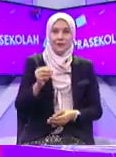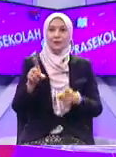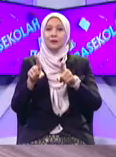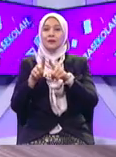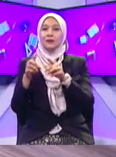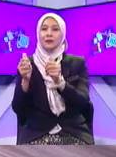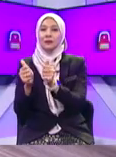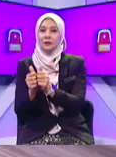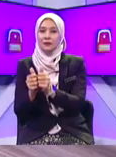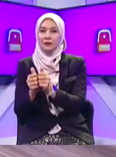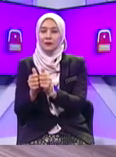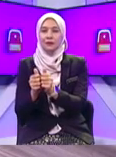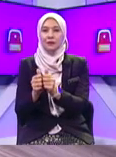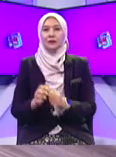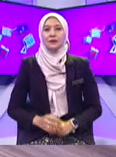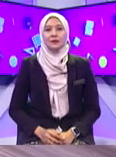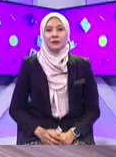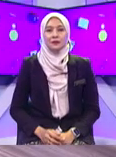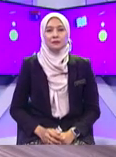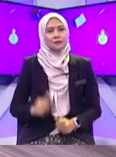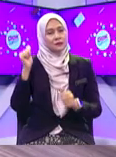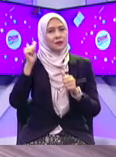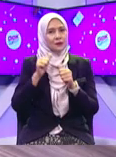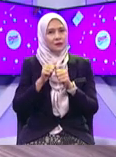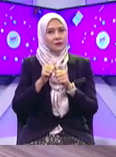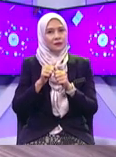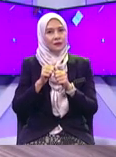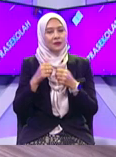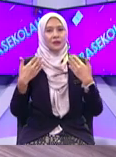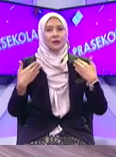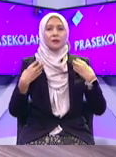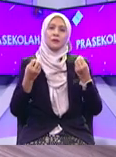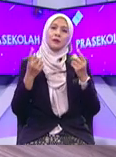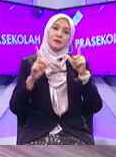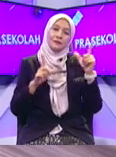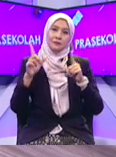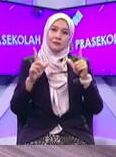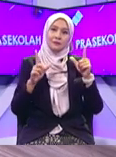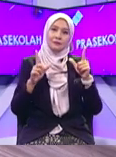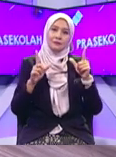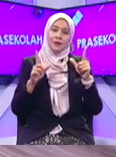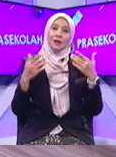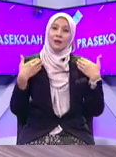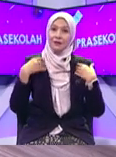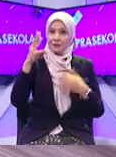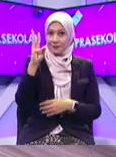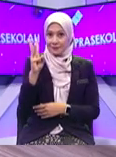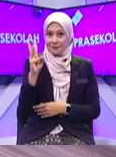balik tadi sebelum kawan ambil tadi ada berapa tadi lori yang ada 6